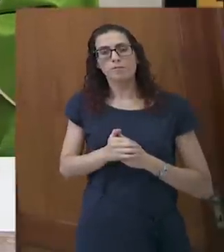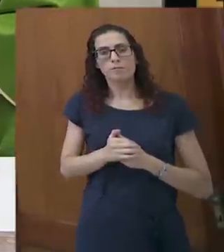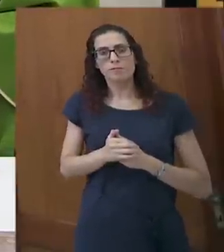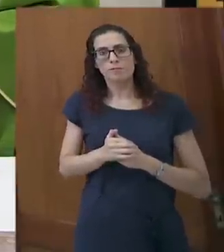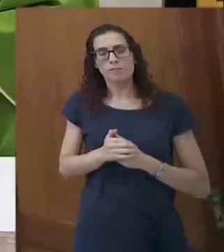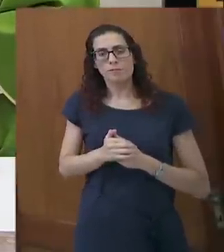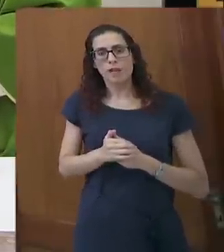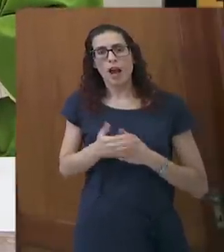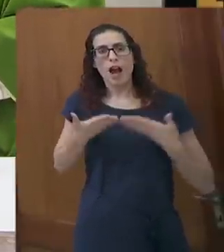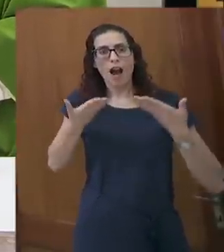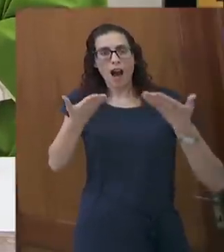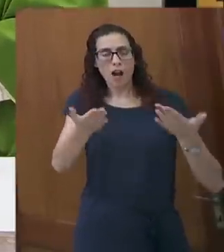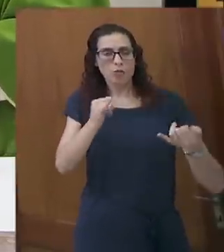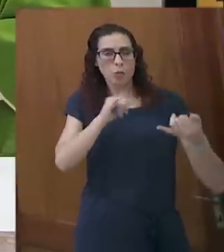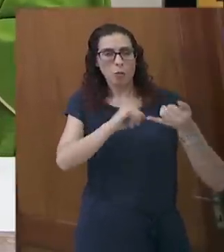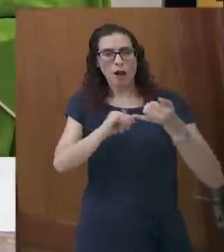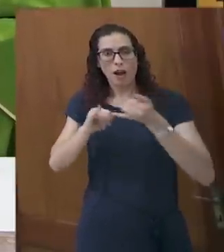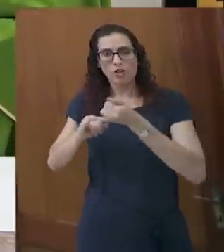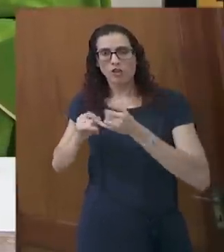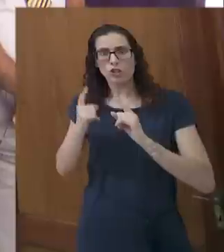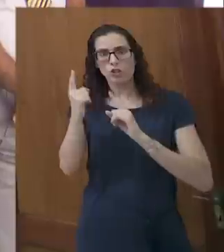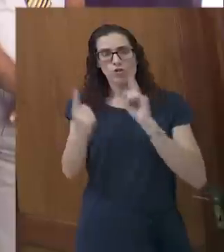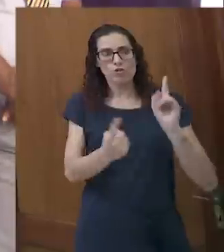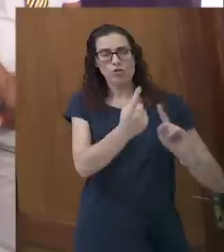Nagħtu l-paċi li xulxin.